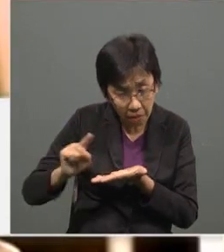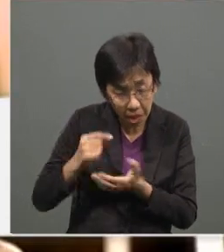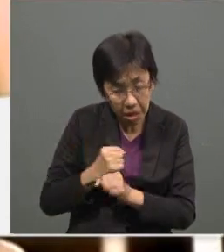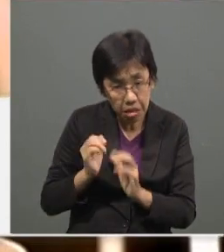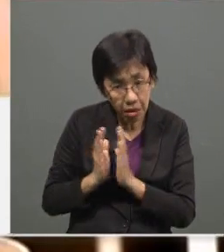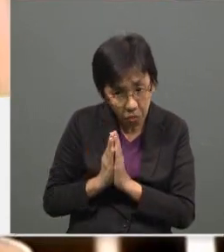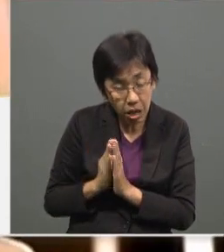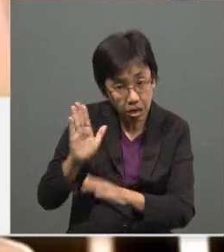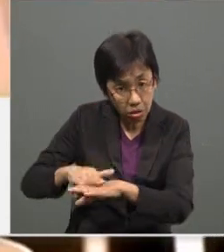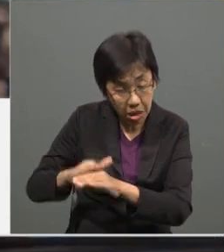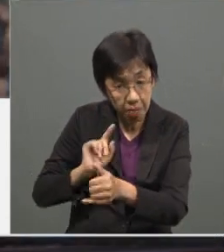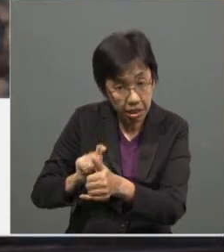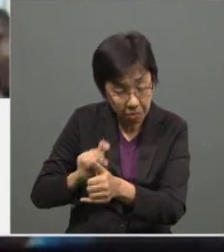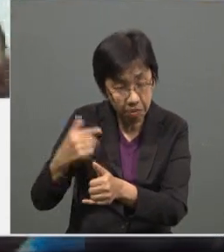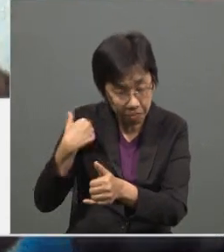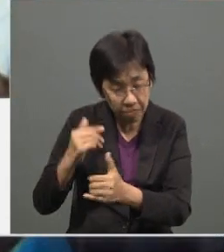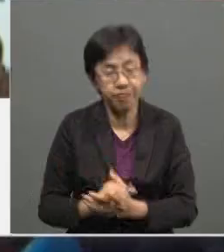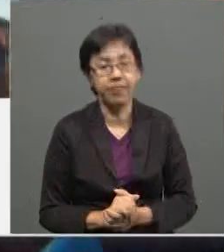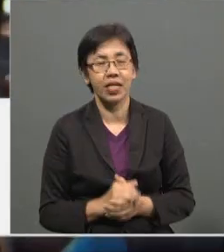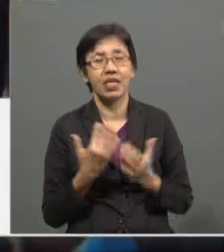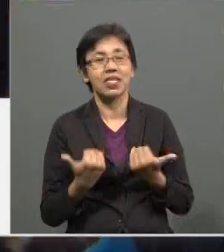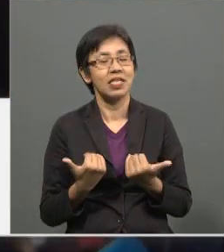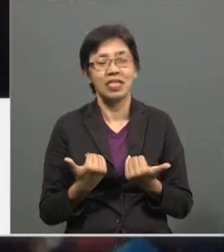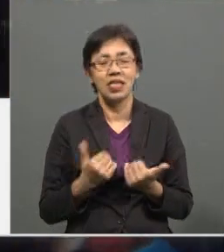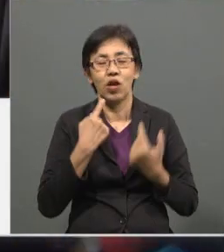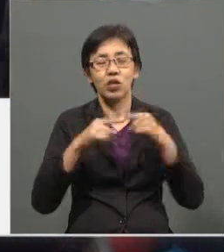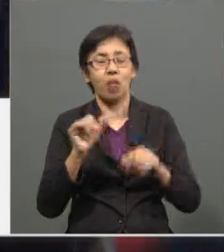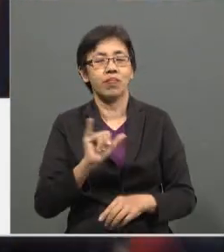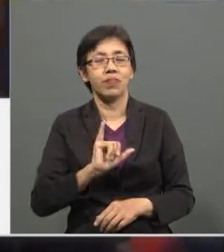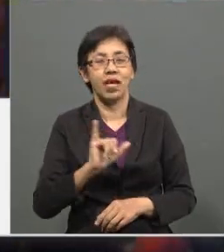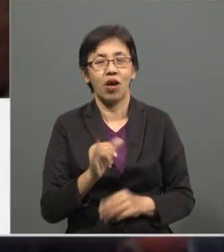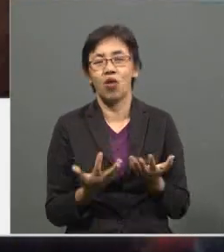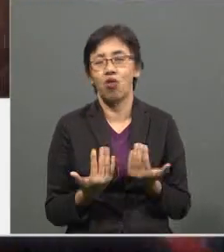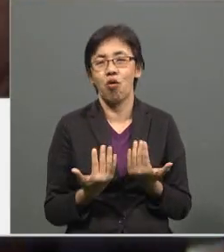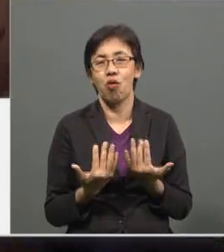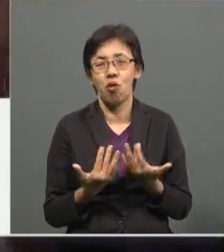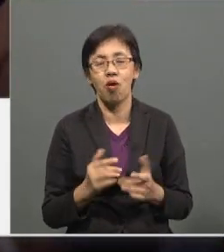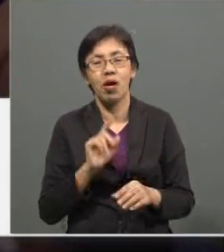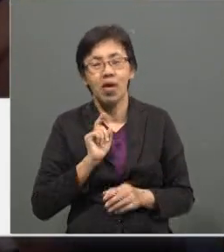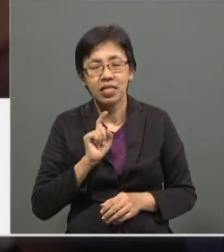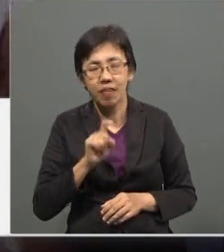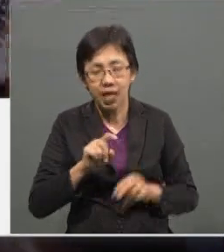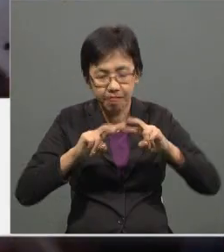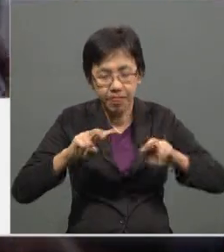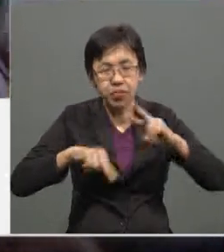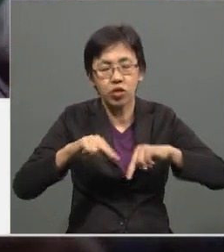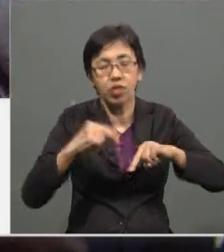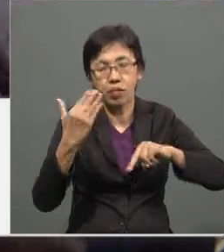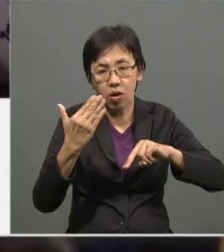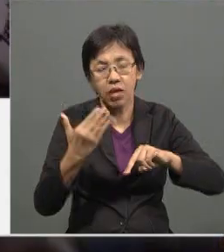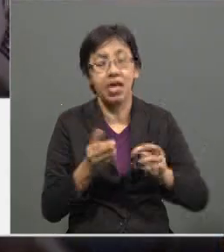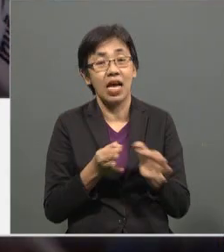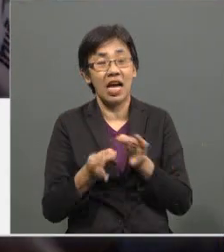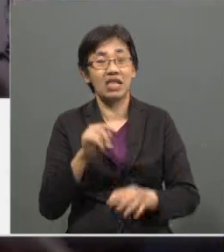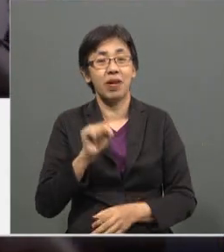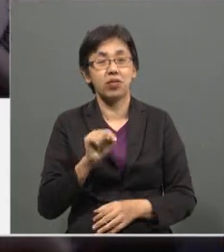บุญด้วยหรือเปล่าเรื่องนี้ผู้การเต่าบอกว่าณตอนนี้ยังไม่สามารถตอบได้ครับขึ้นอยู่กับการสอบสวนของเจ้าหน้าที่แต่ยืนยันว่าคดีตร